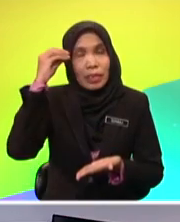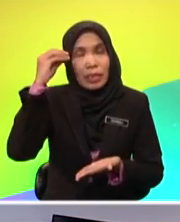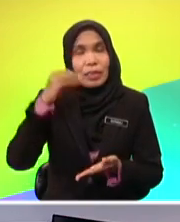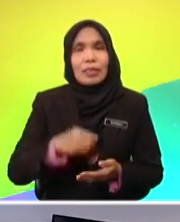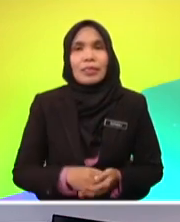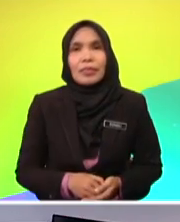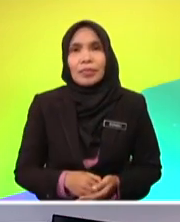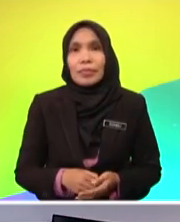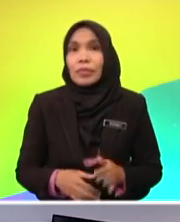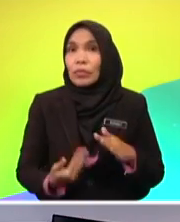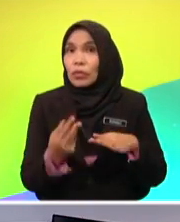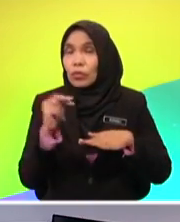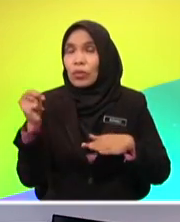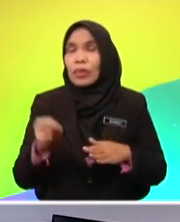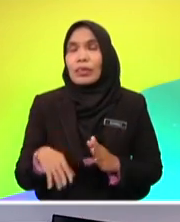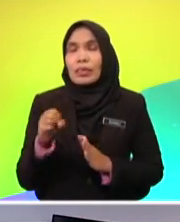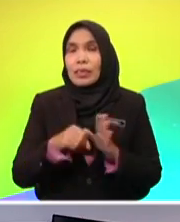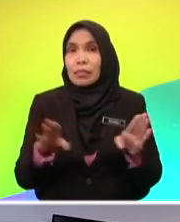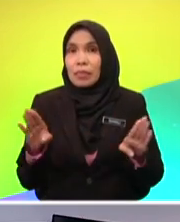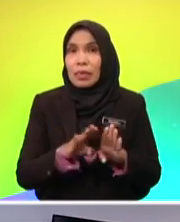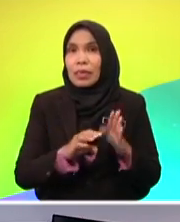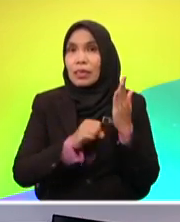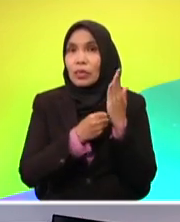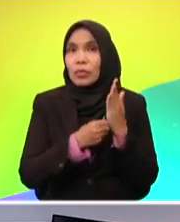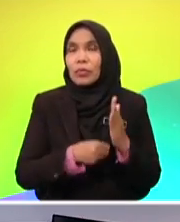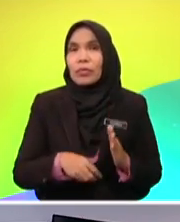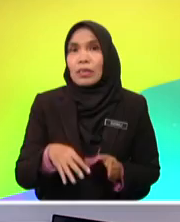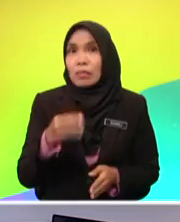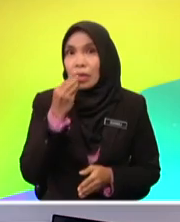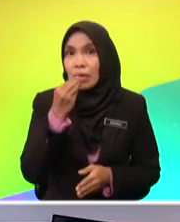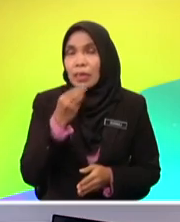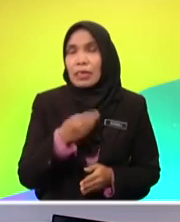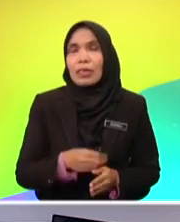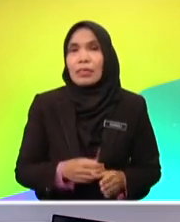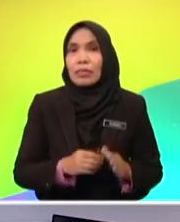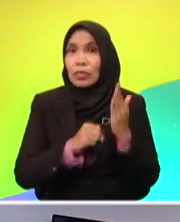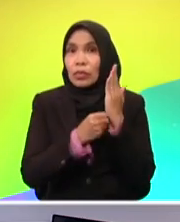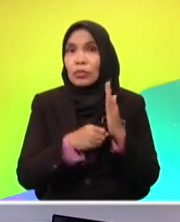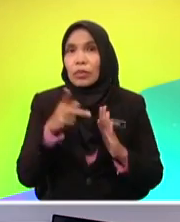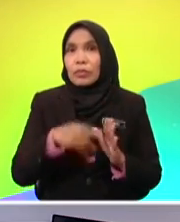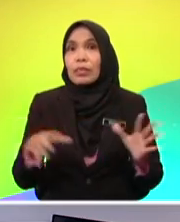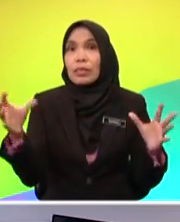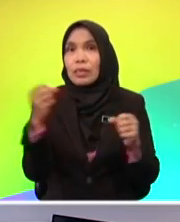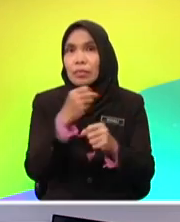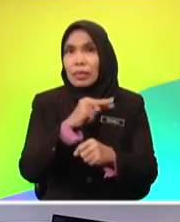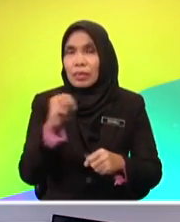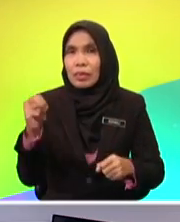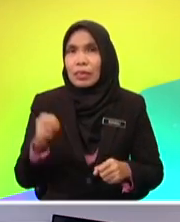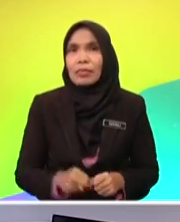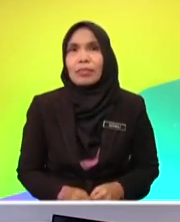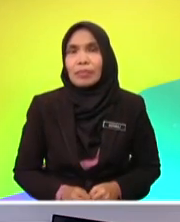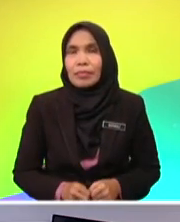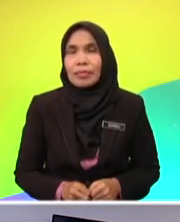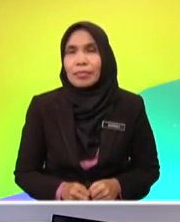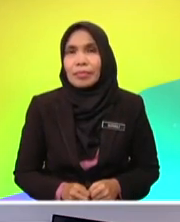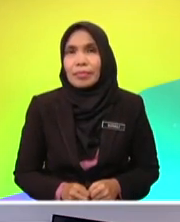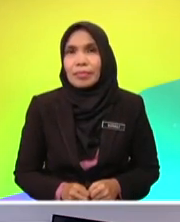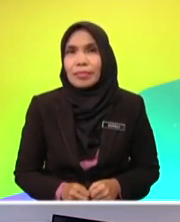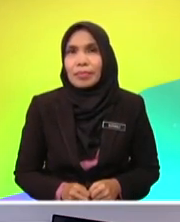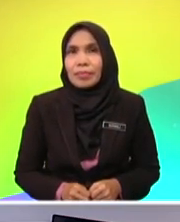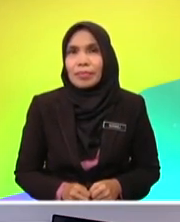pendapatan dan juga sumber makanan. Okey, bagi menguji kefahaman Kak Rina mewakili anak-anak di rumah, okey, cikgu